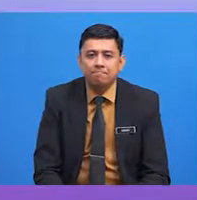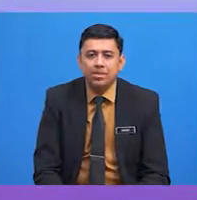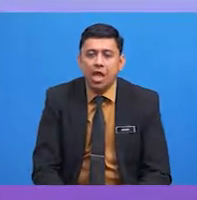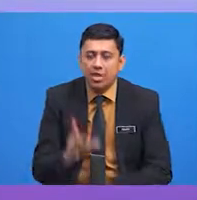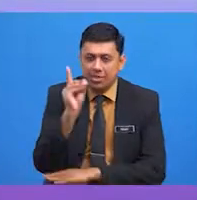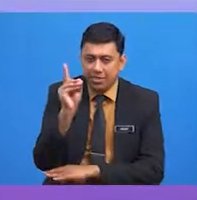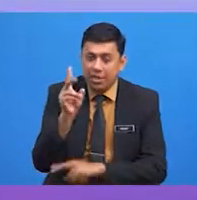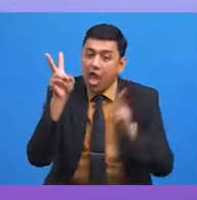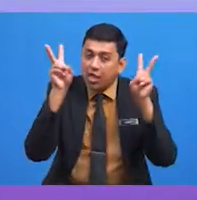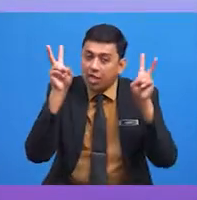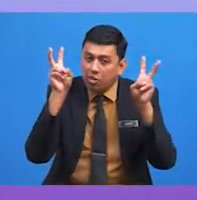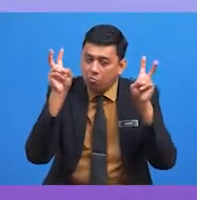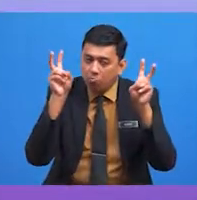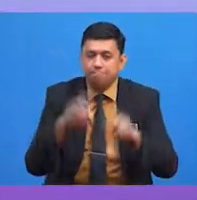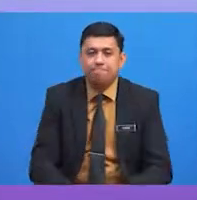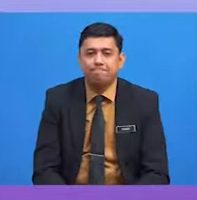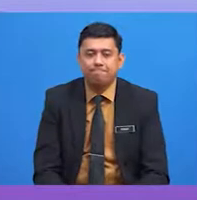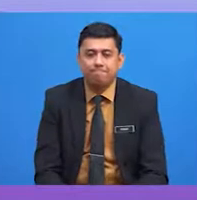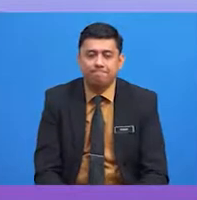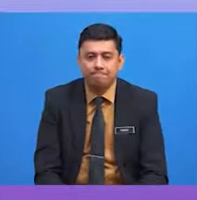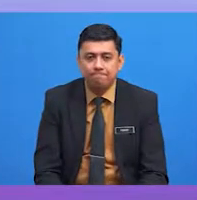Di tajuk.